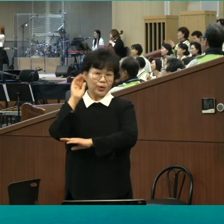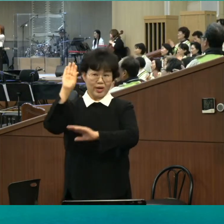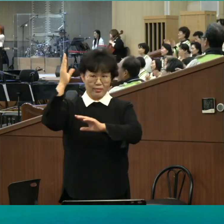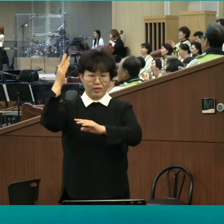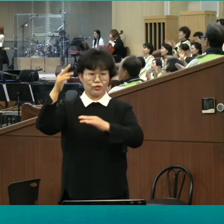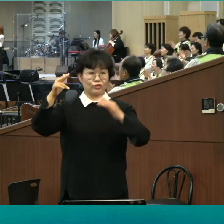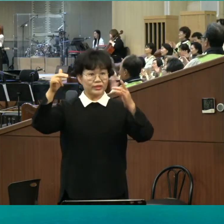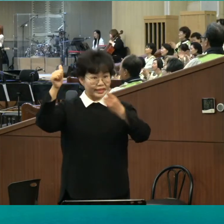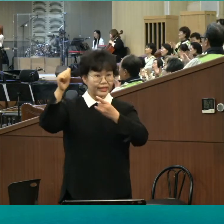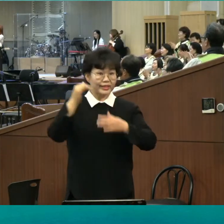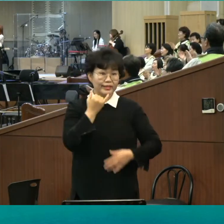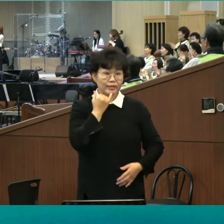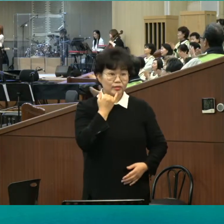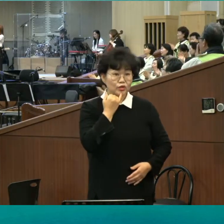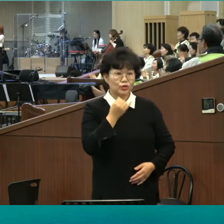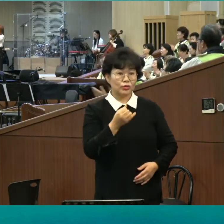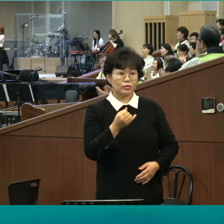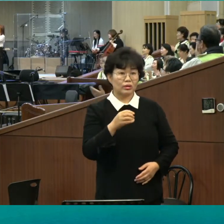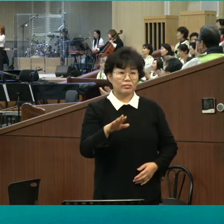아멘.